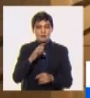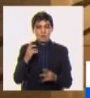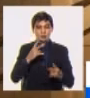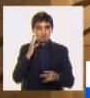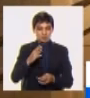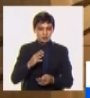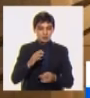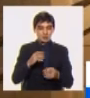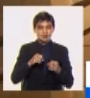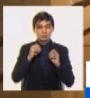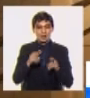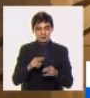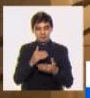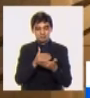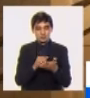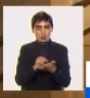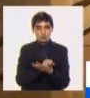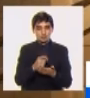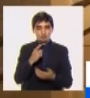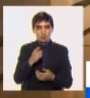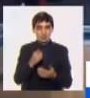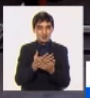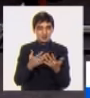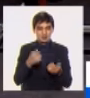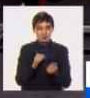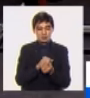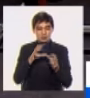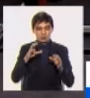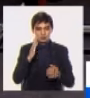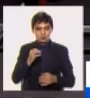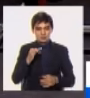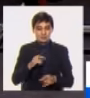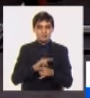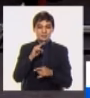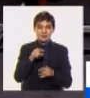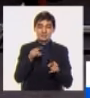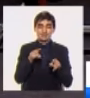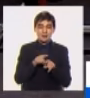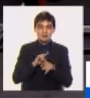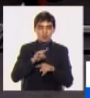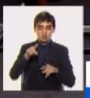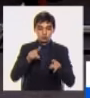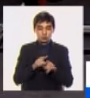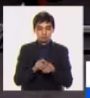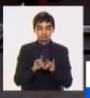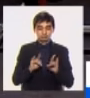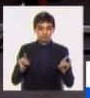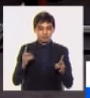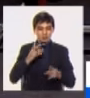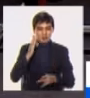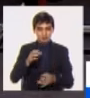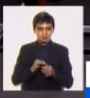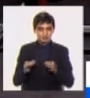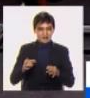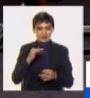сертификацию она включает более 100 параметров стоит помнить что риск сохраняется не только в отеле но еще и в самолете и в аэропорту во всех